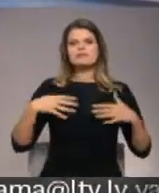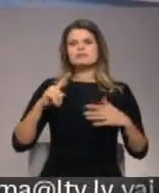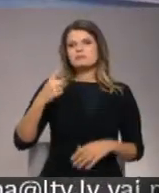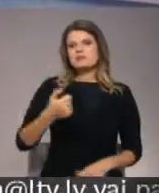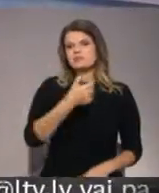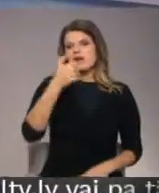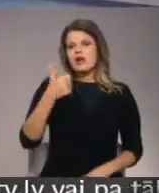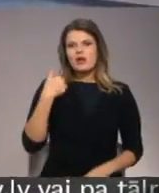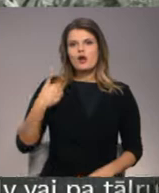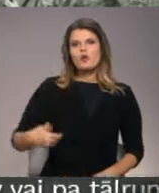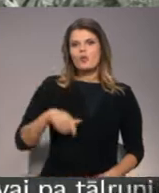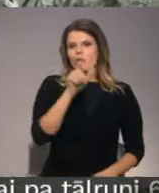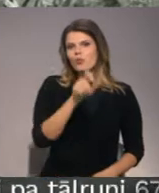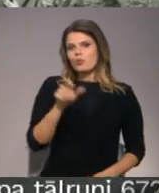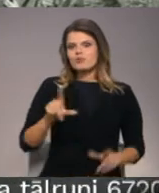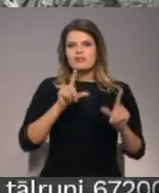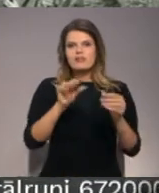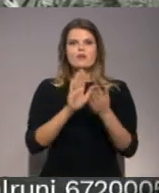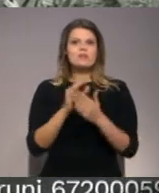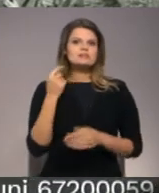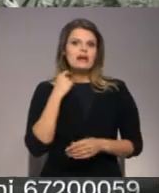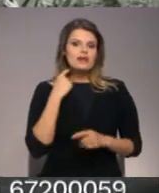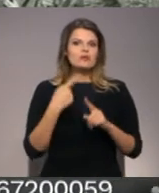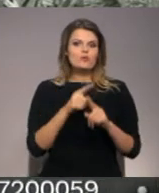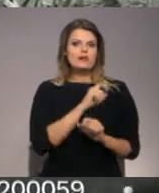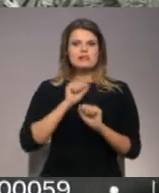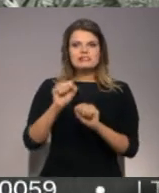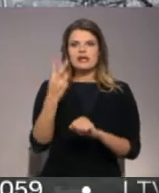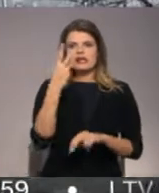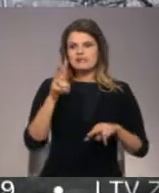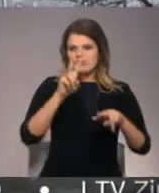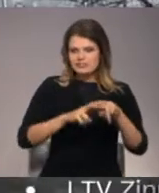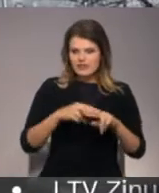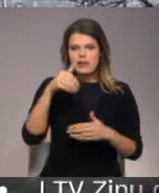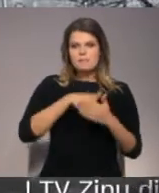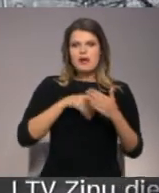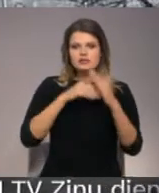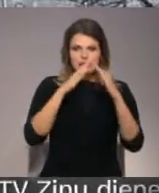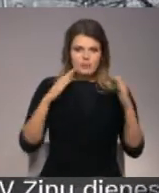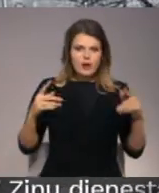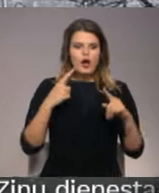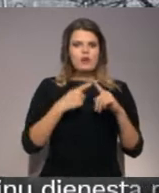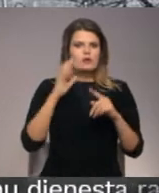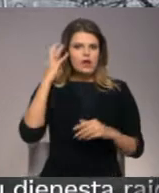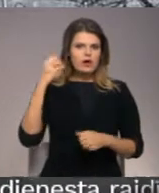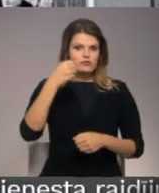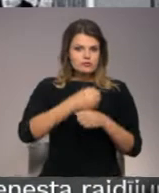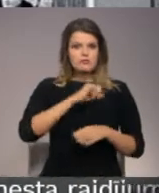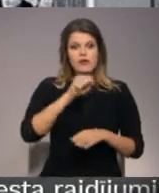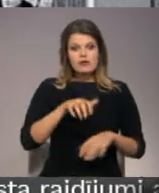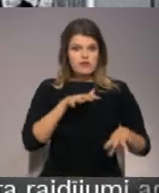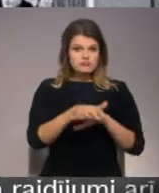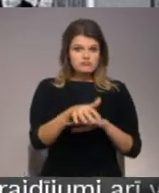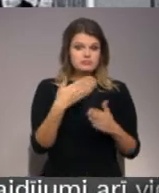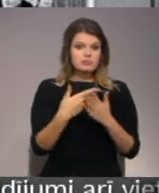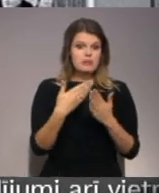Gadā kuldīdznieki devās gan uz Rīgu, gan arī sargāja divas vietas Kuldīgā – pasta ēku un raidstaciju. Ja Omon Kaujinieki